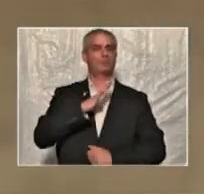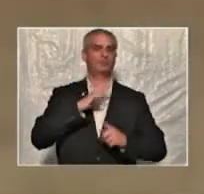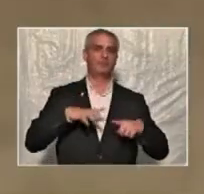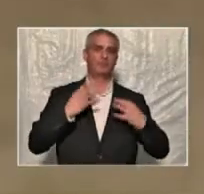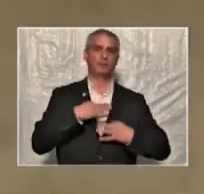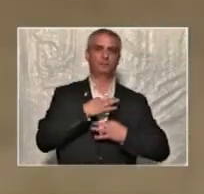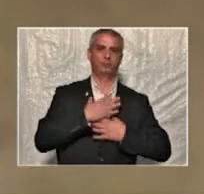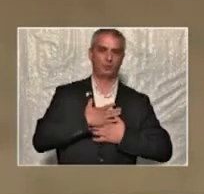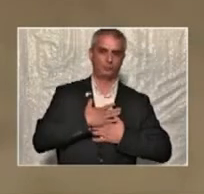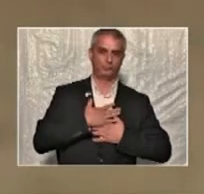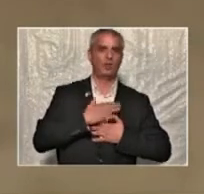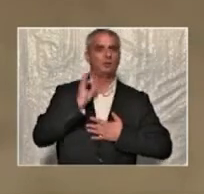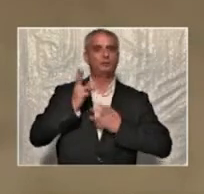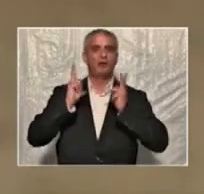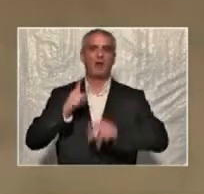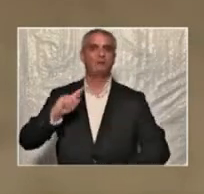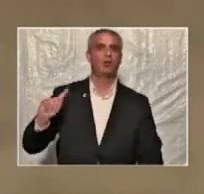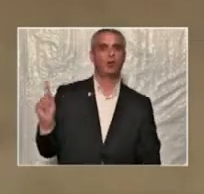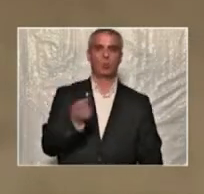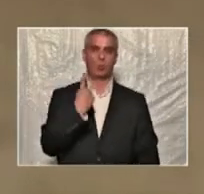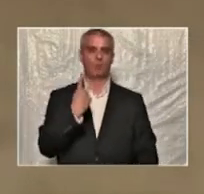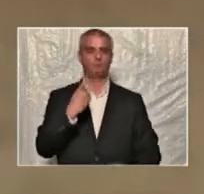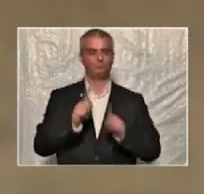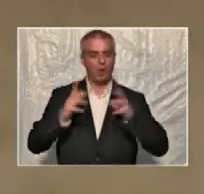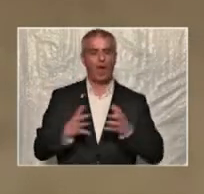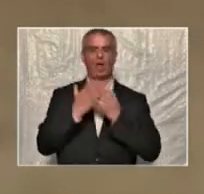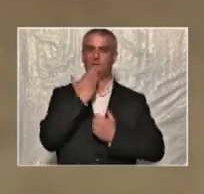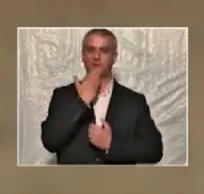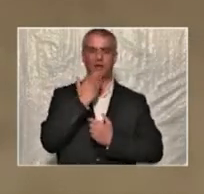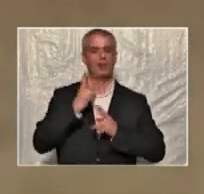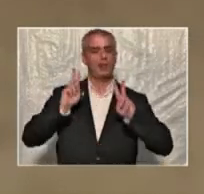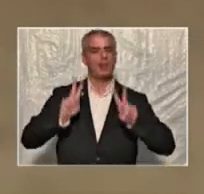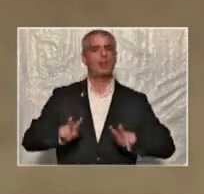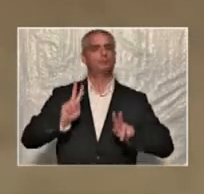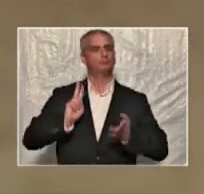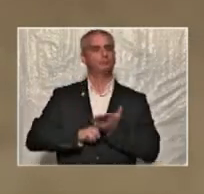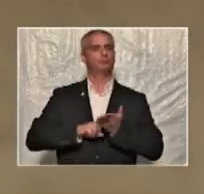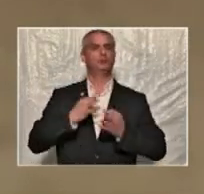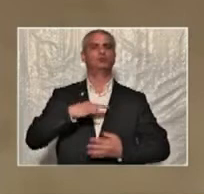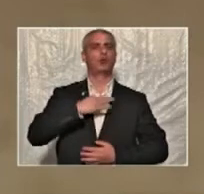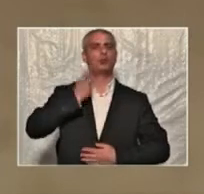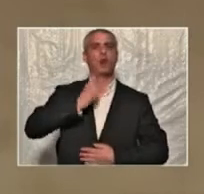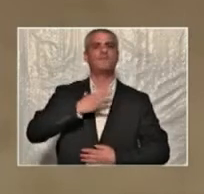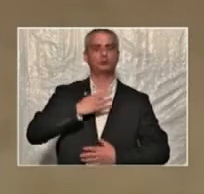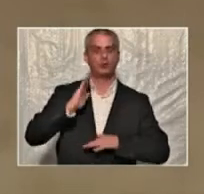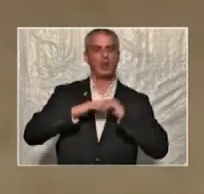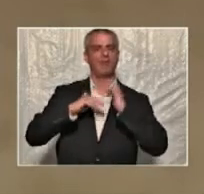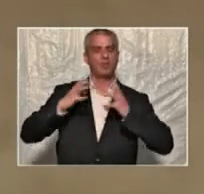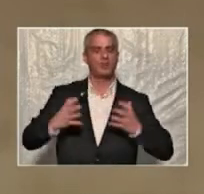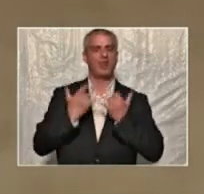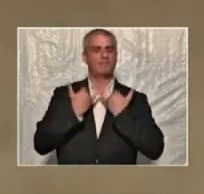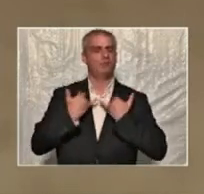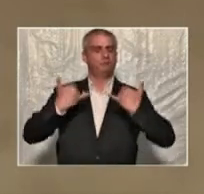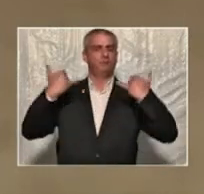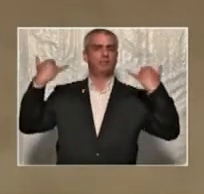החיים. כדי לאפשר לכולנו, כאומה, לממש את זכותנו וחובתנו, לבנות חברה